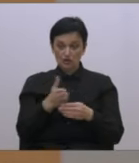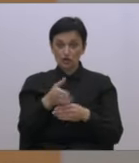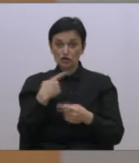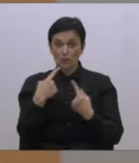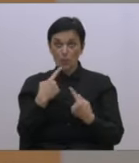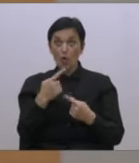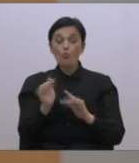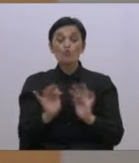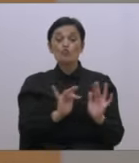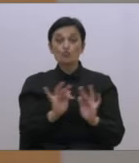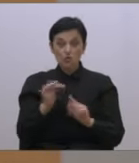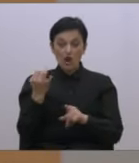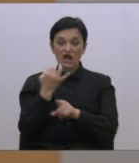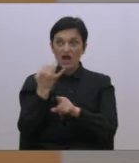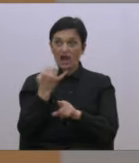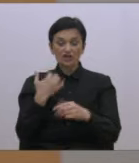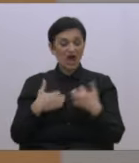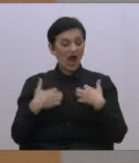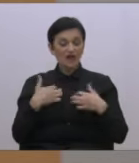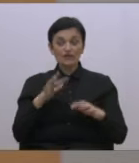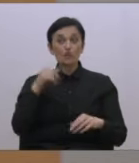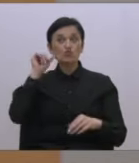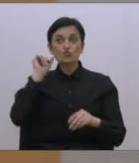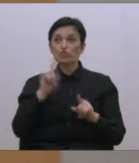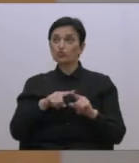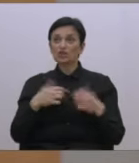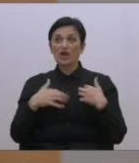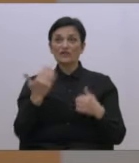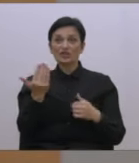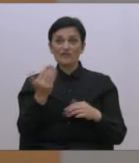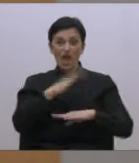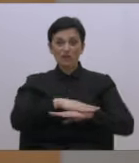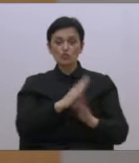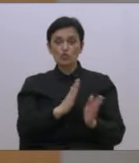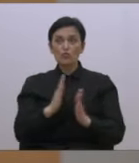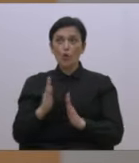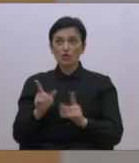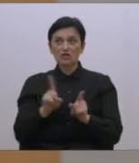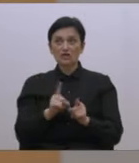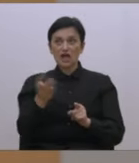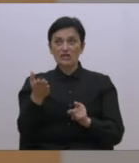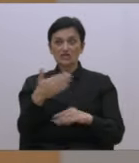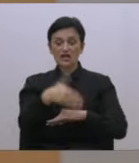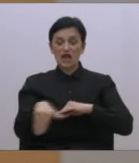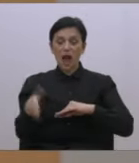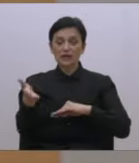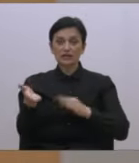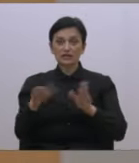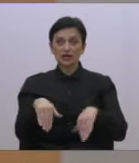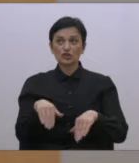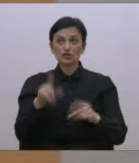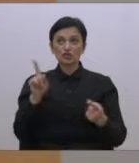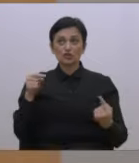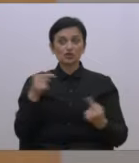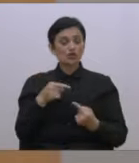არა და პროცედურაზე თუ გაინტერესებთ არცად არ გეჩქარა არც გუშინ გეჩქარებოდა მაგრამ თქვენ მოიქეცეთ ისე რომ დარჩით გარეთ შესაბამისად